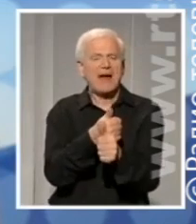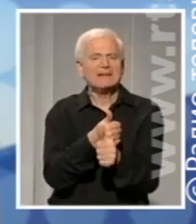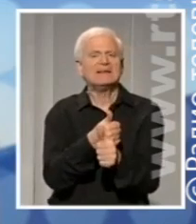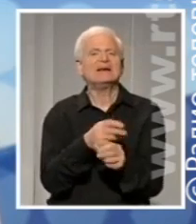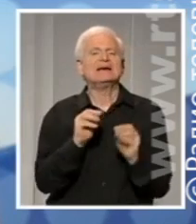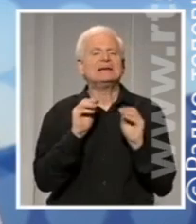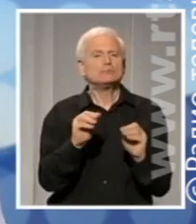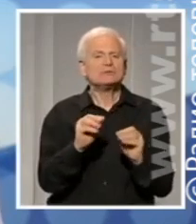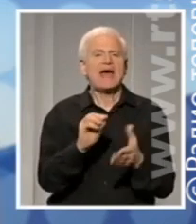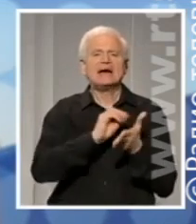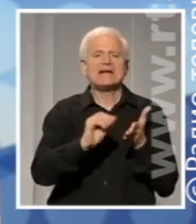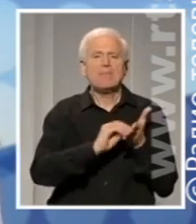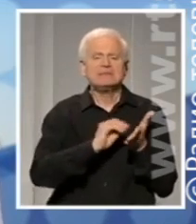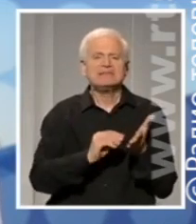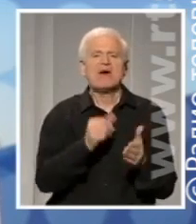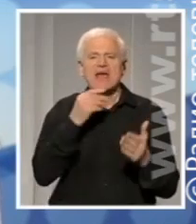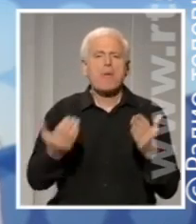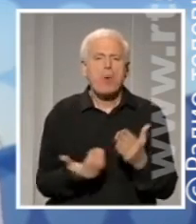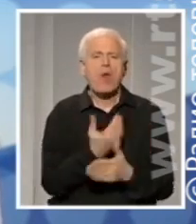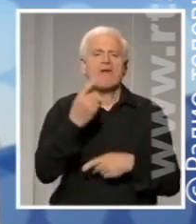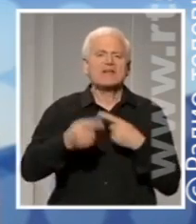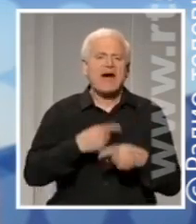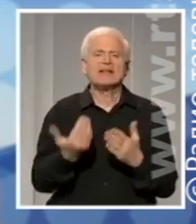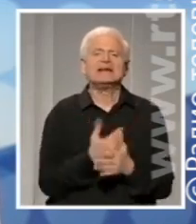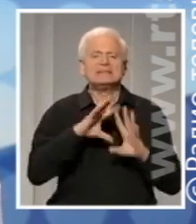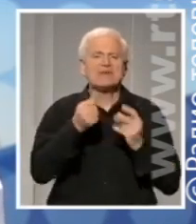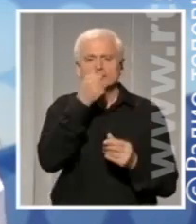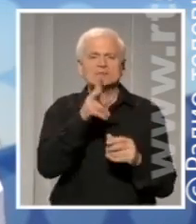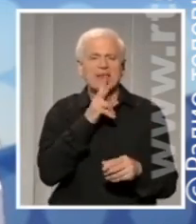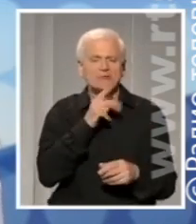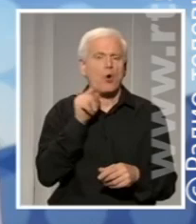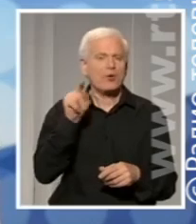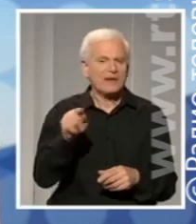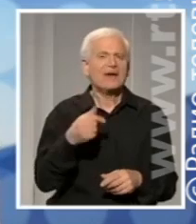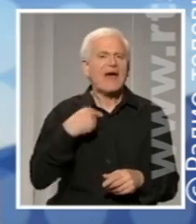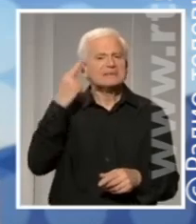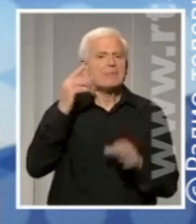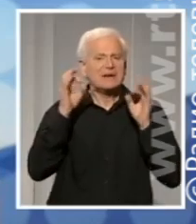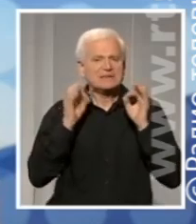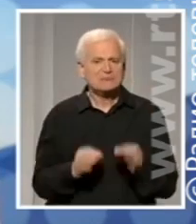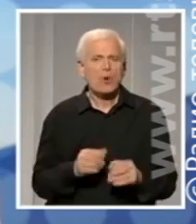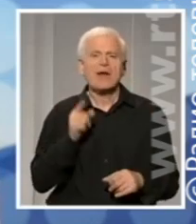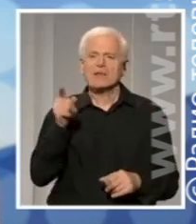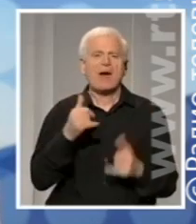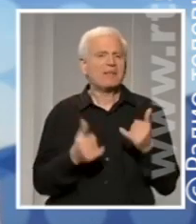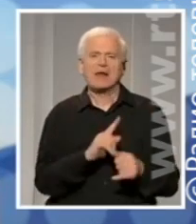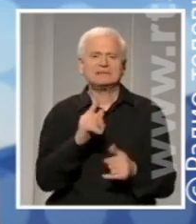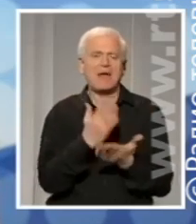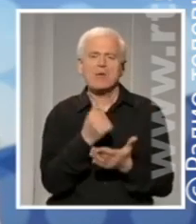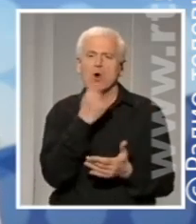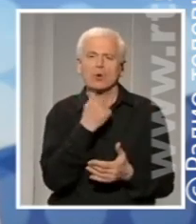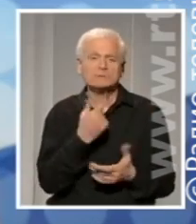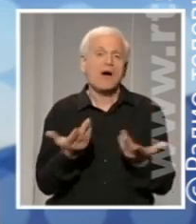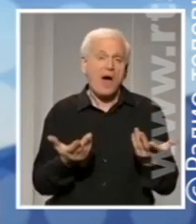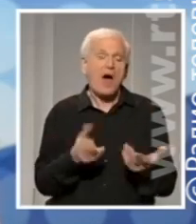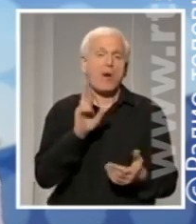instrukcije, zapisivati i ponavljati sve ono što se traži od njih. Eto, znam pouzdano da im danas nije bilo dosadno, a evo mogu